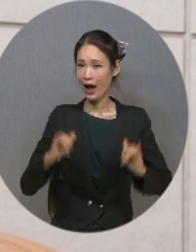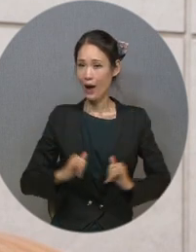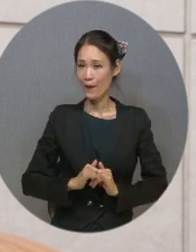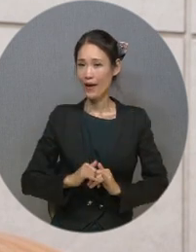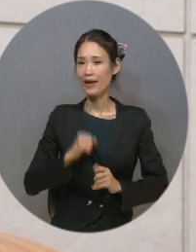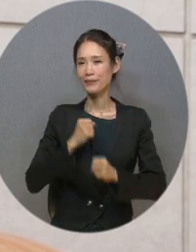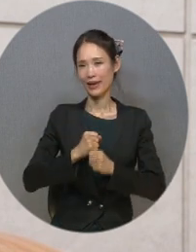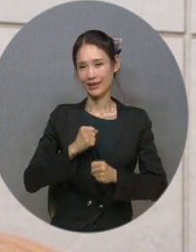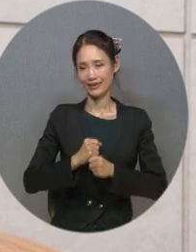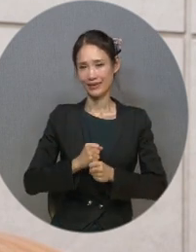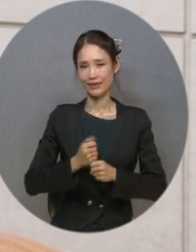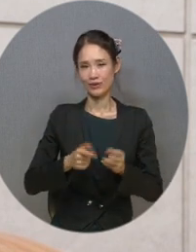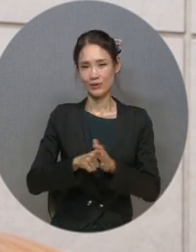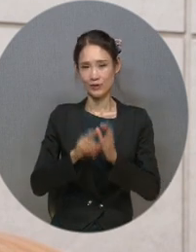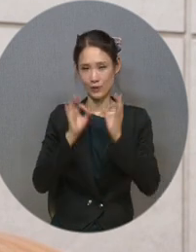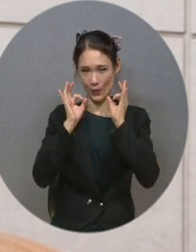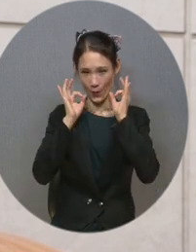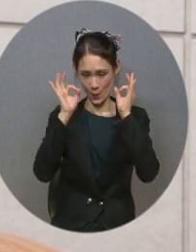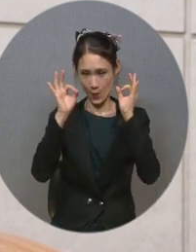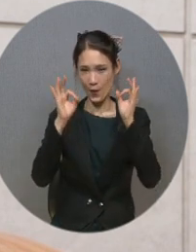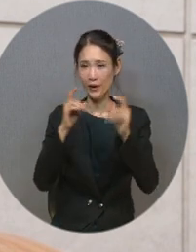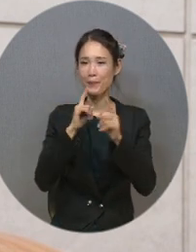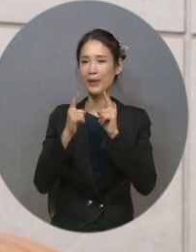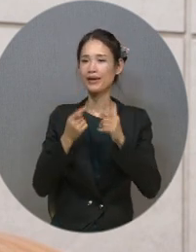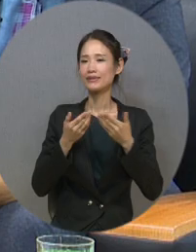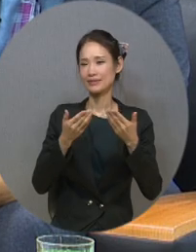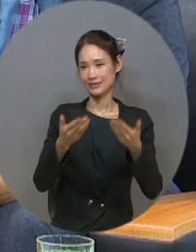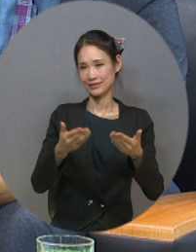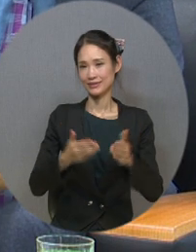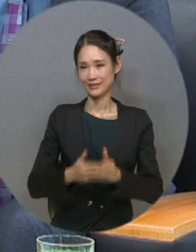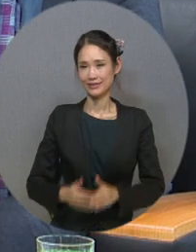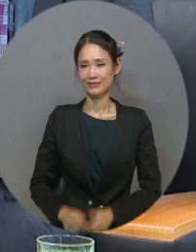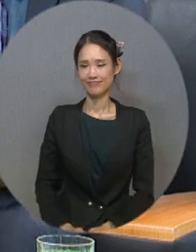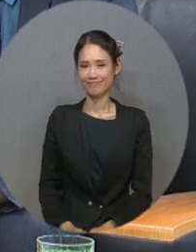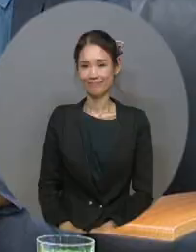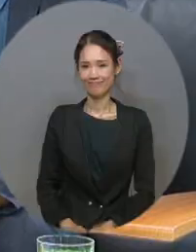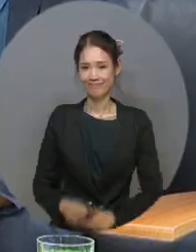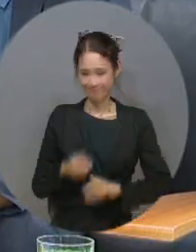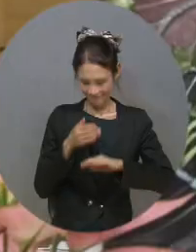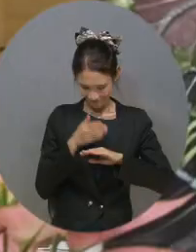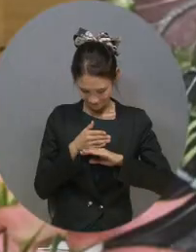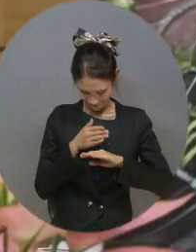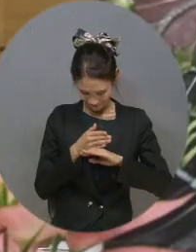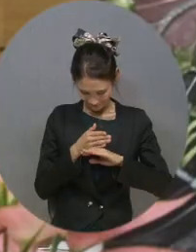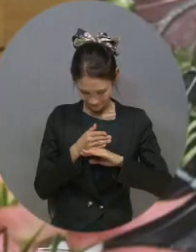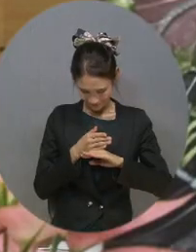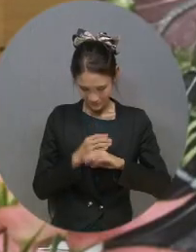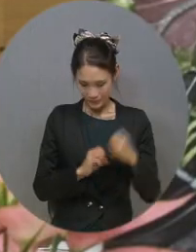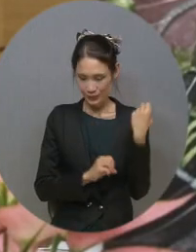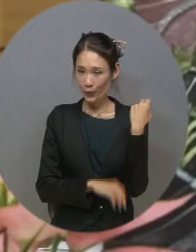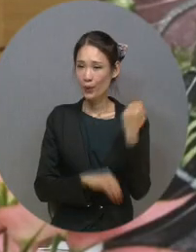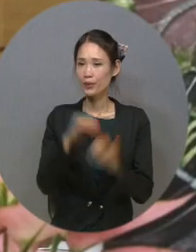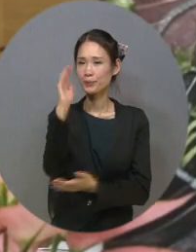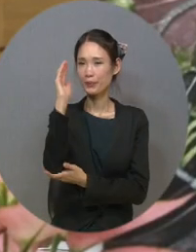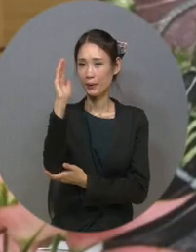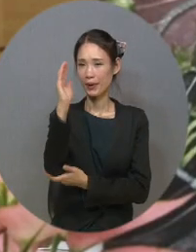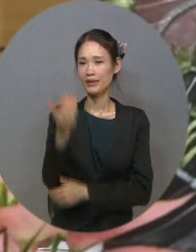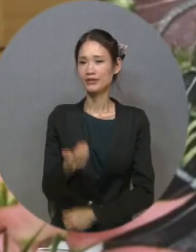위해 노력하겠다는 말씀을 드리겠습니다. 네, 고맙습니다. 본격적인 대담에